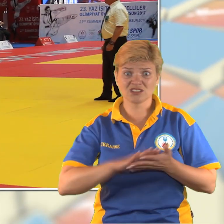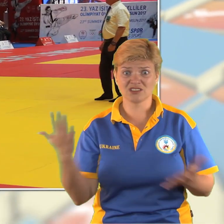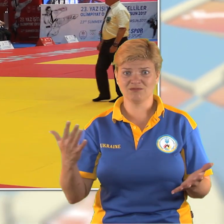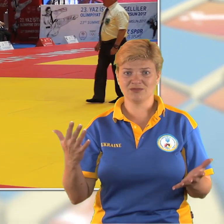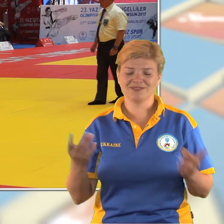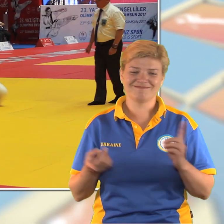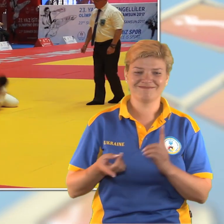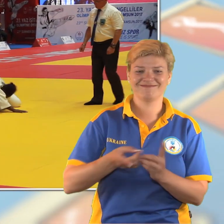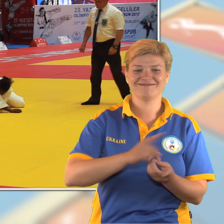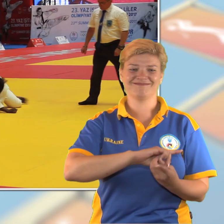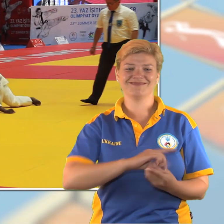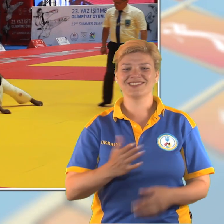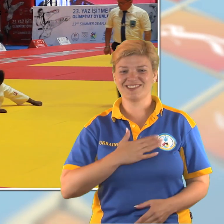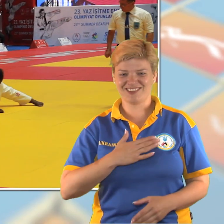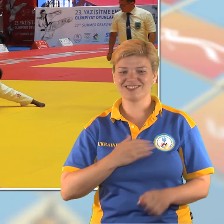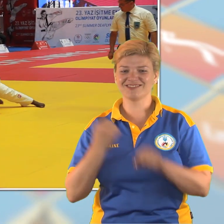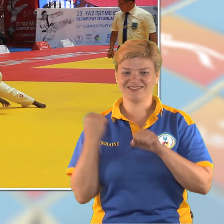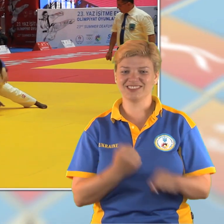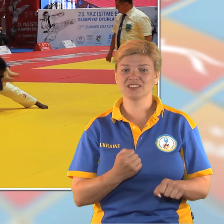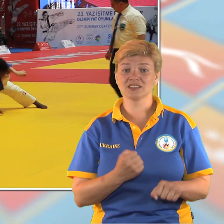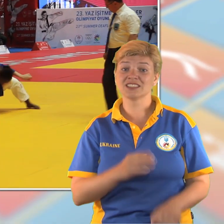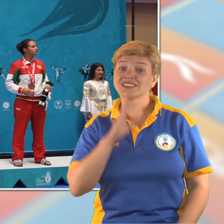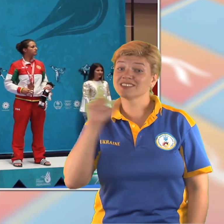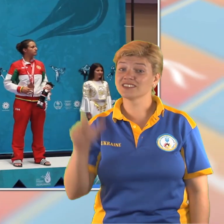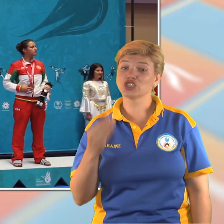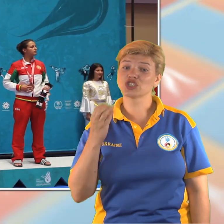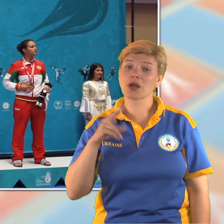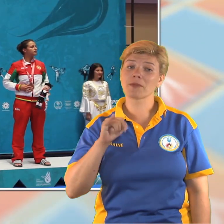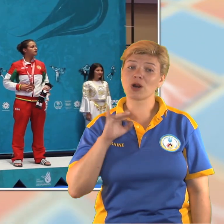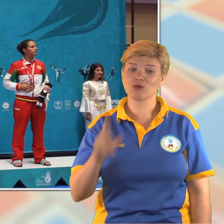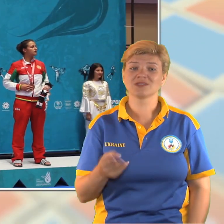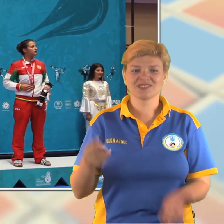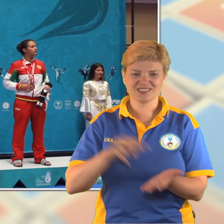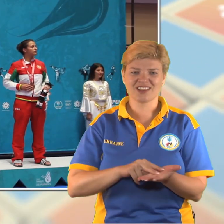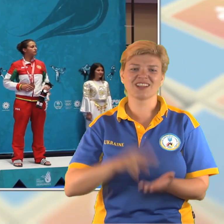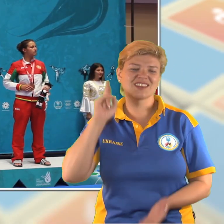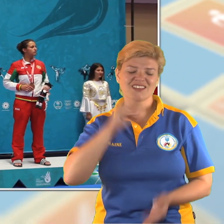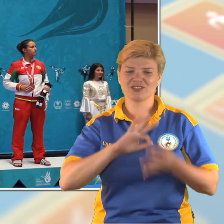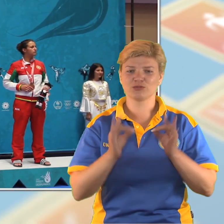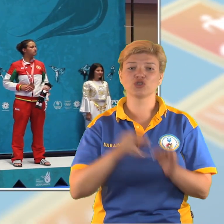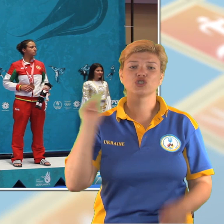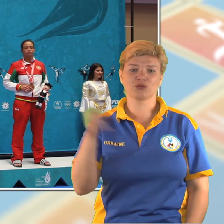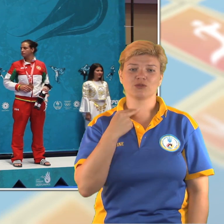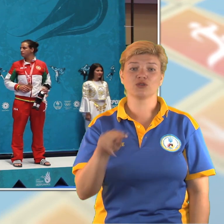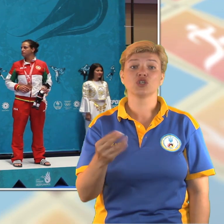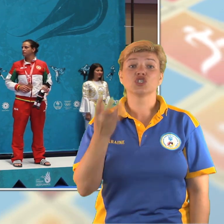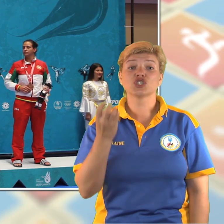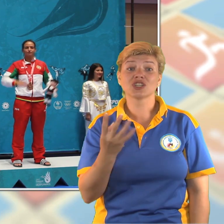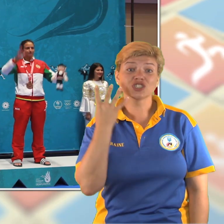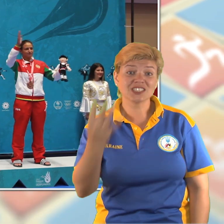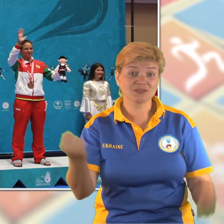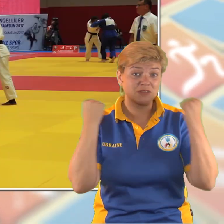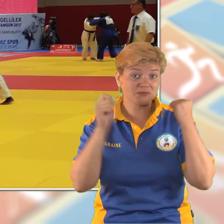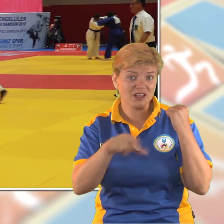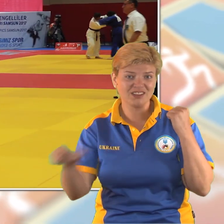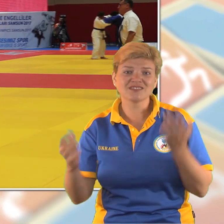Але вже зовсім скоро цю срібну карму розрушили наші дзюдоїсти. Катерина Шепелюк стала дефлімпійською